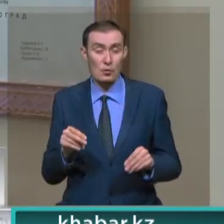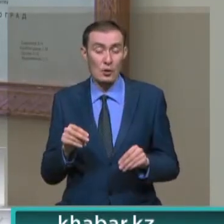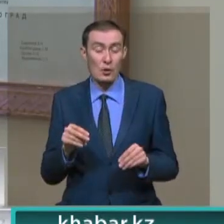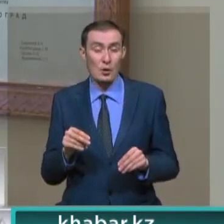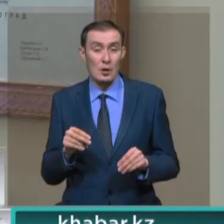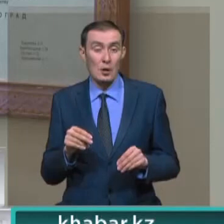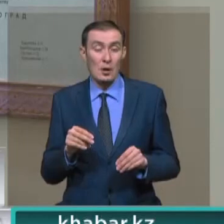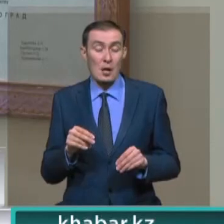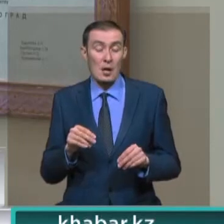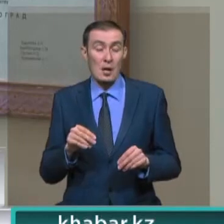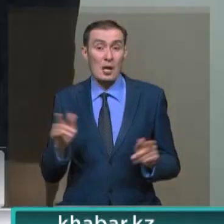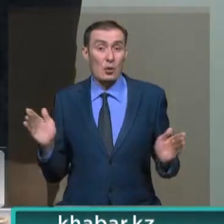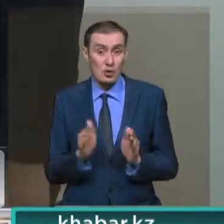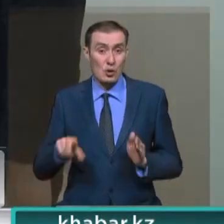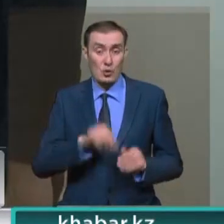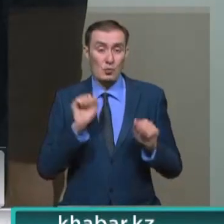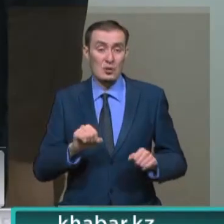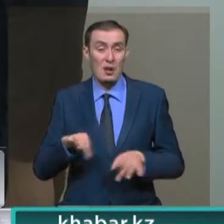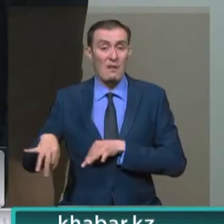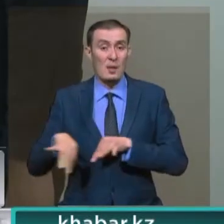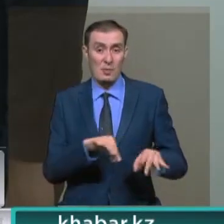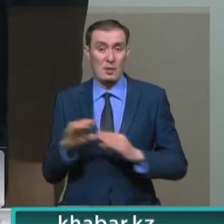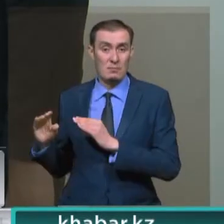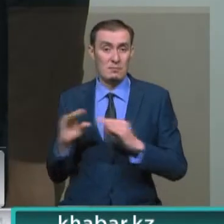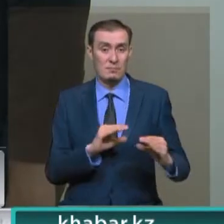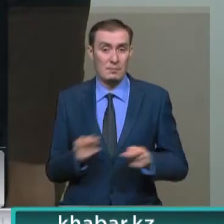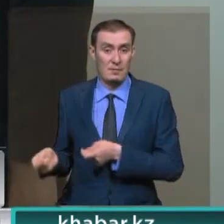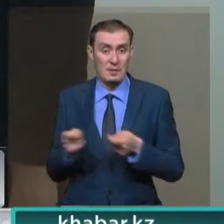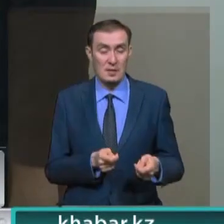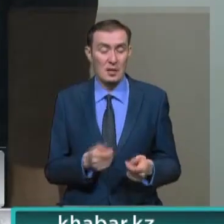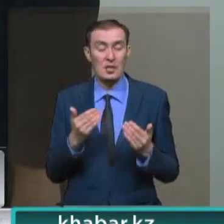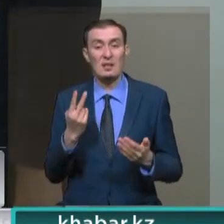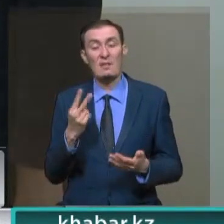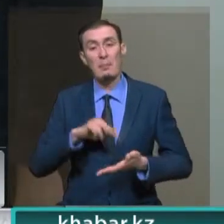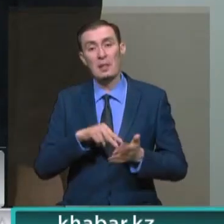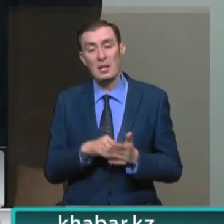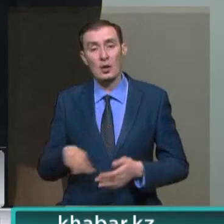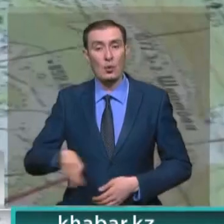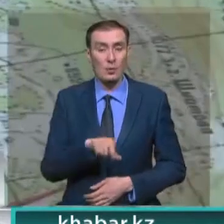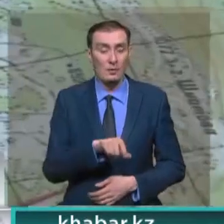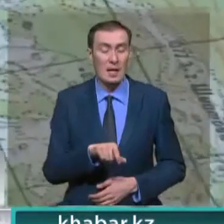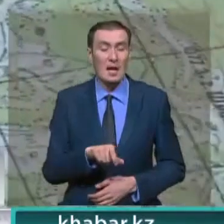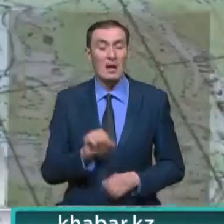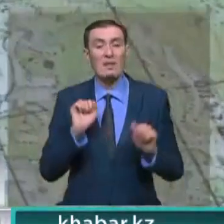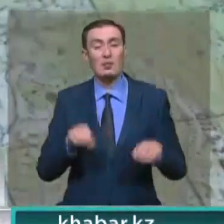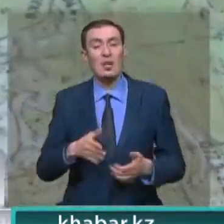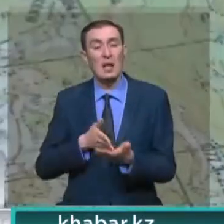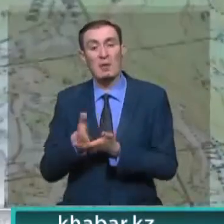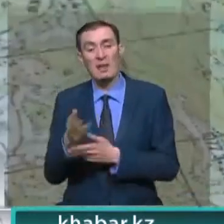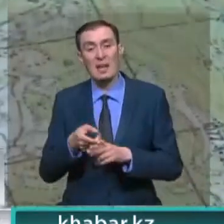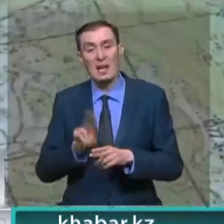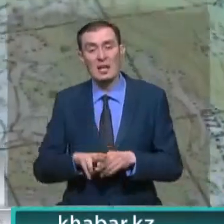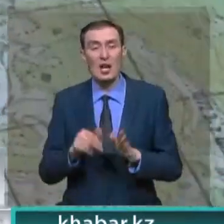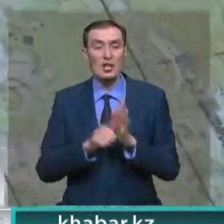через реанимобиль доставлять. В областном управлении транспорта прорабатывают два укороченных маршрута. Перспективные направления –